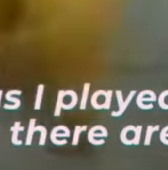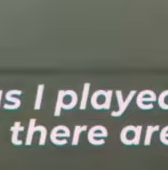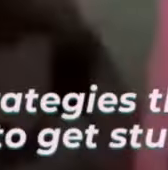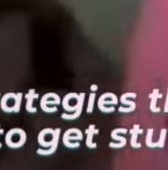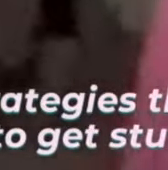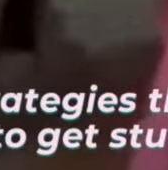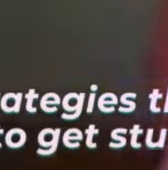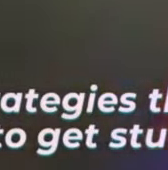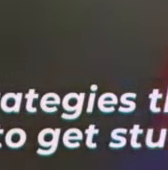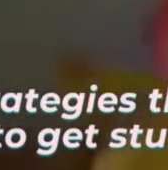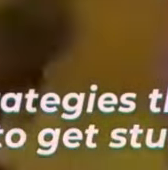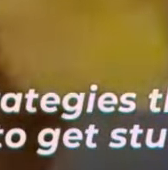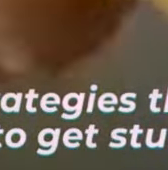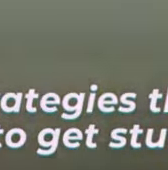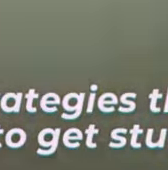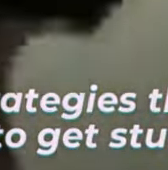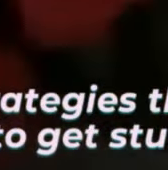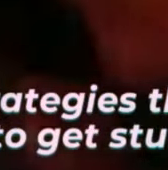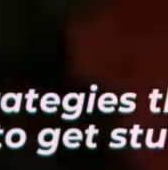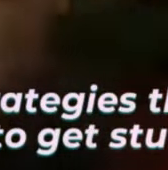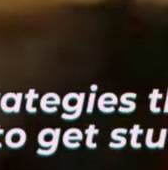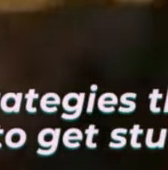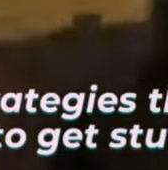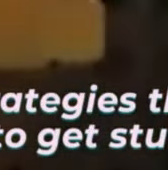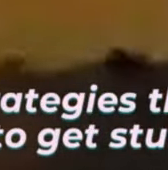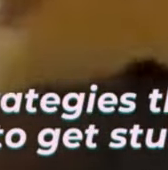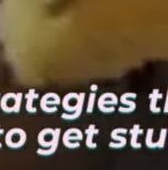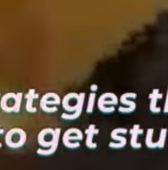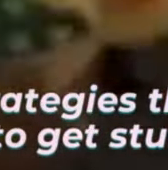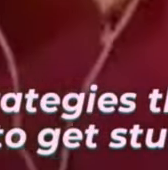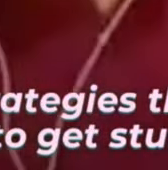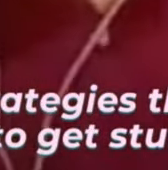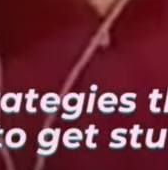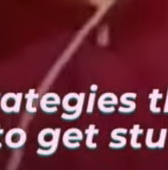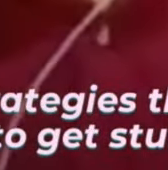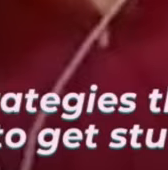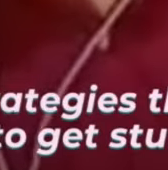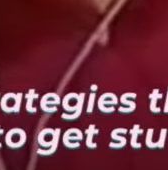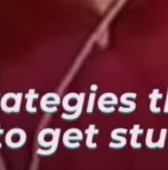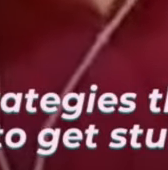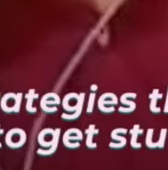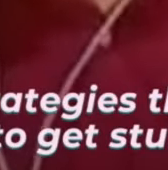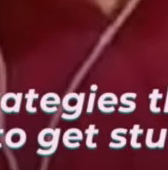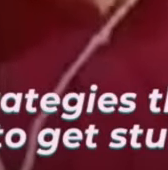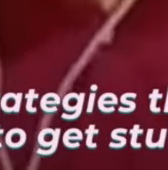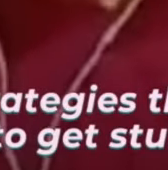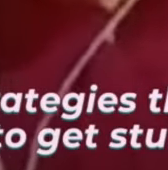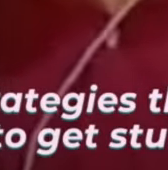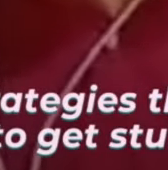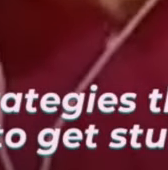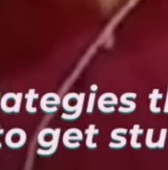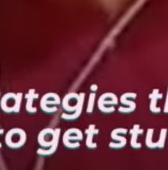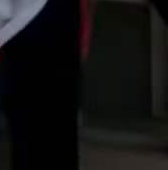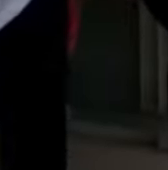techniques at strategies nga pwede mo gamiton at makabulig si imo para makakadaog ka sa mga staff